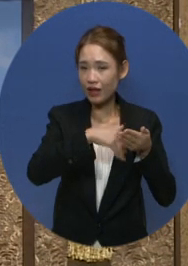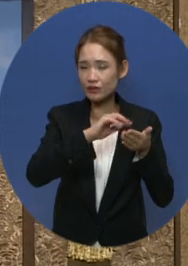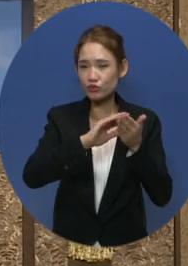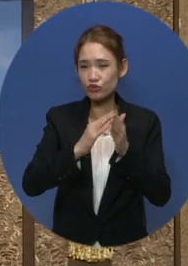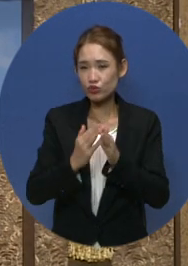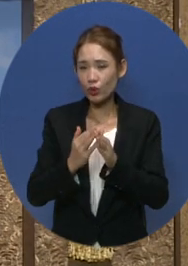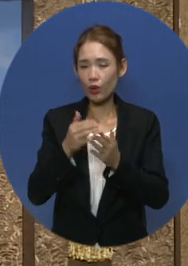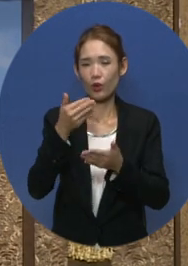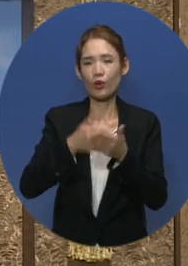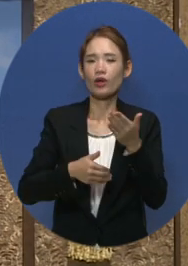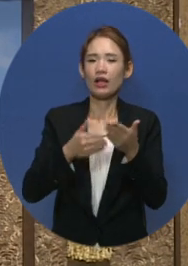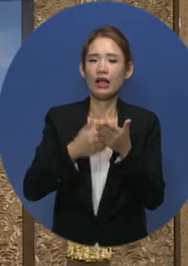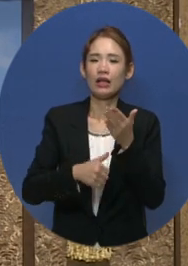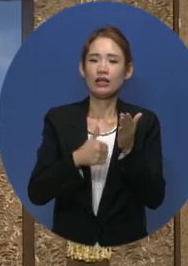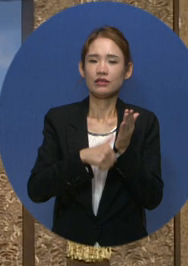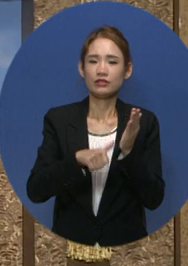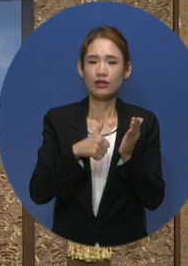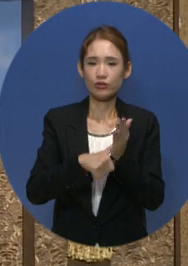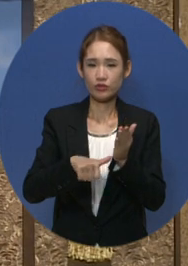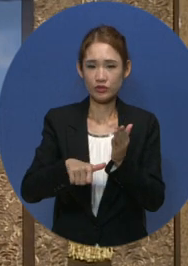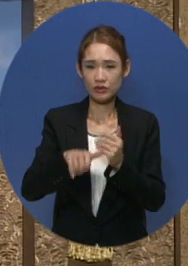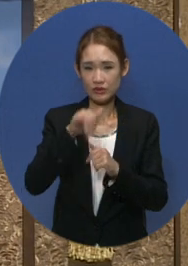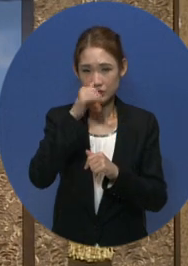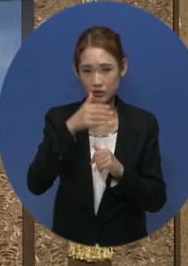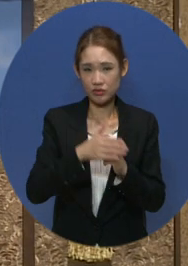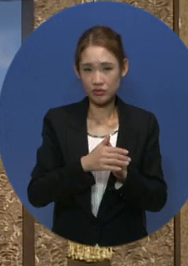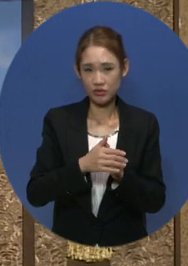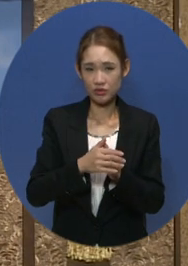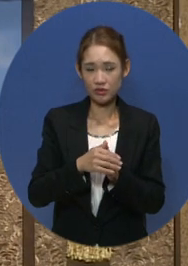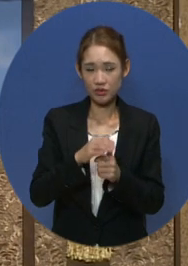쓰다가 좀 새거 중고 상품이긴